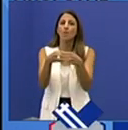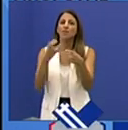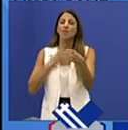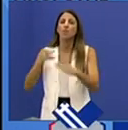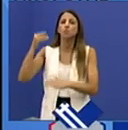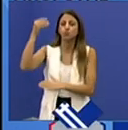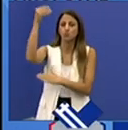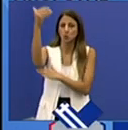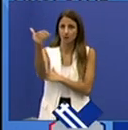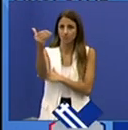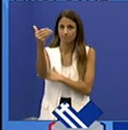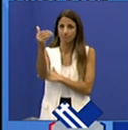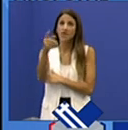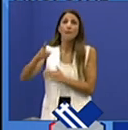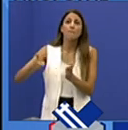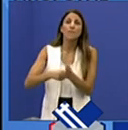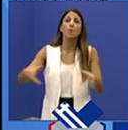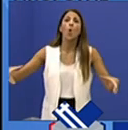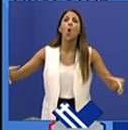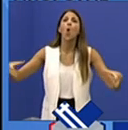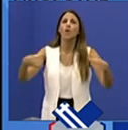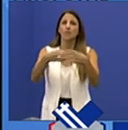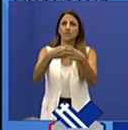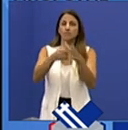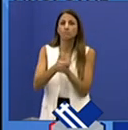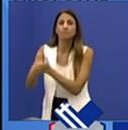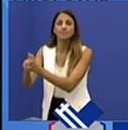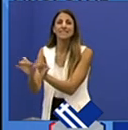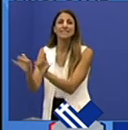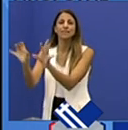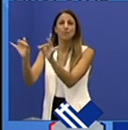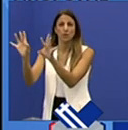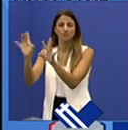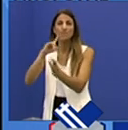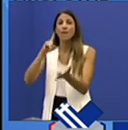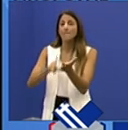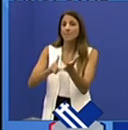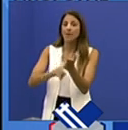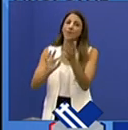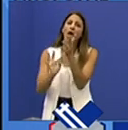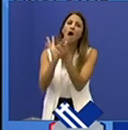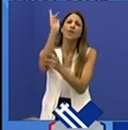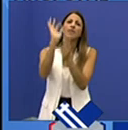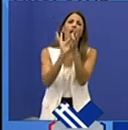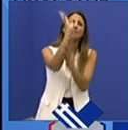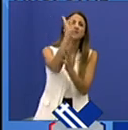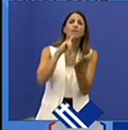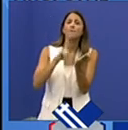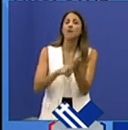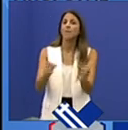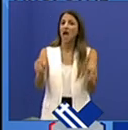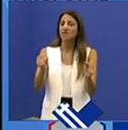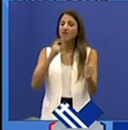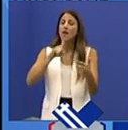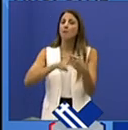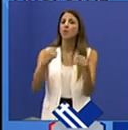χωρίς κανένας να μένει πίσω. Θέλει πάνω απ' όλα ανάπτυξη, δουλειές και ασφάλεια,